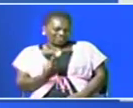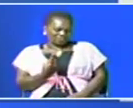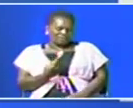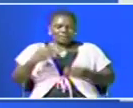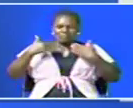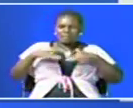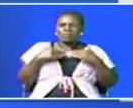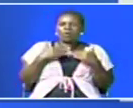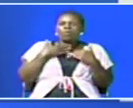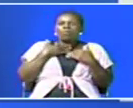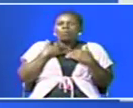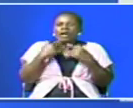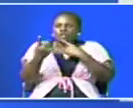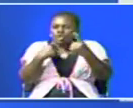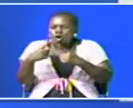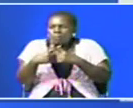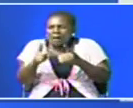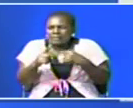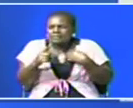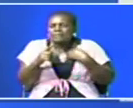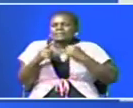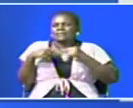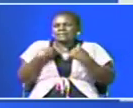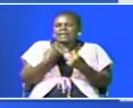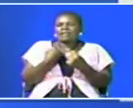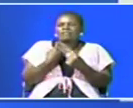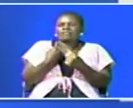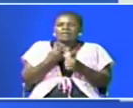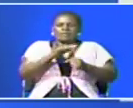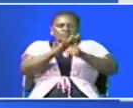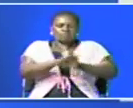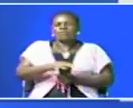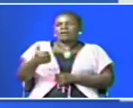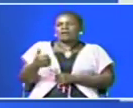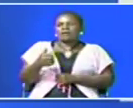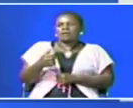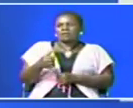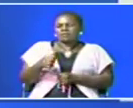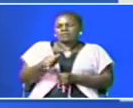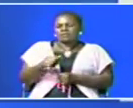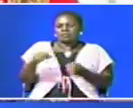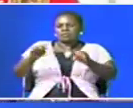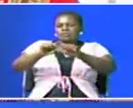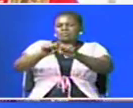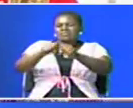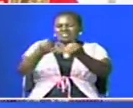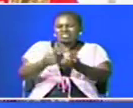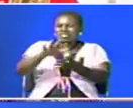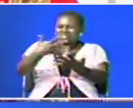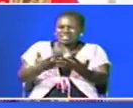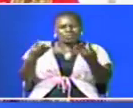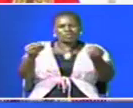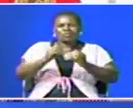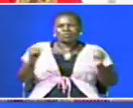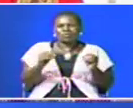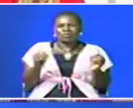binadamu tunataka watu wazungumze, lakini sisi ndio tunakandamiza wenzetu. Mtandao si suluhisho. Mtandao kwanza, hii